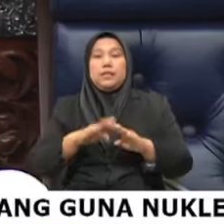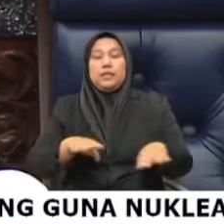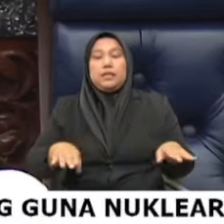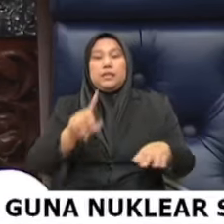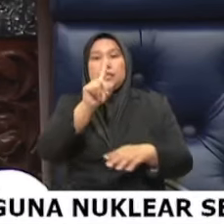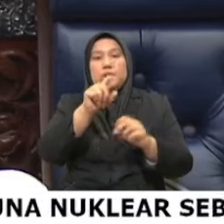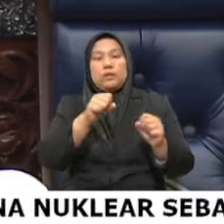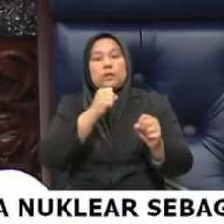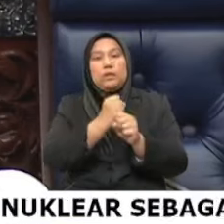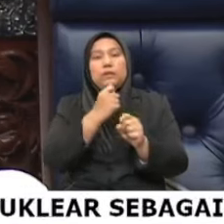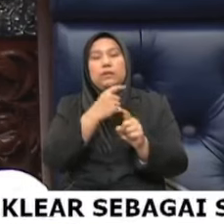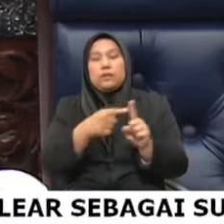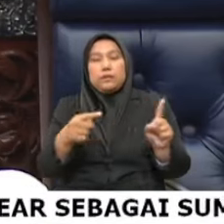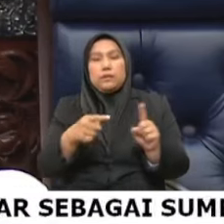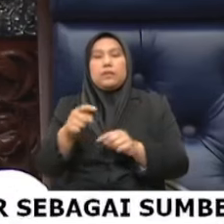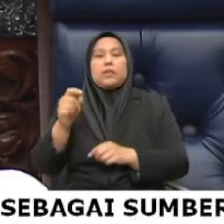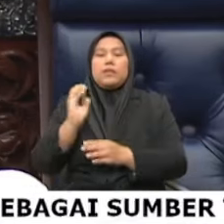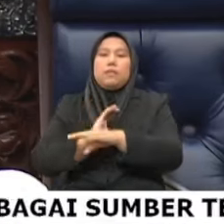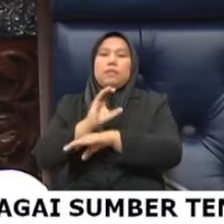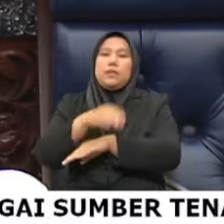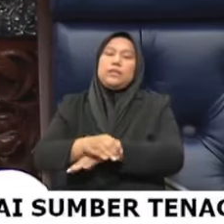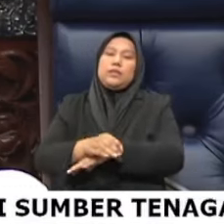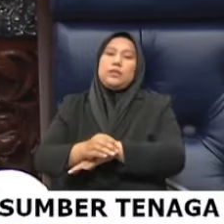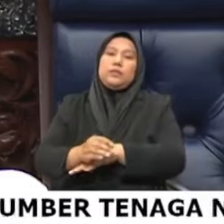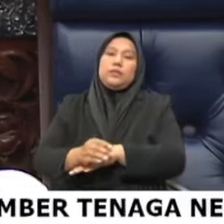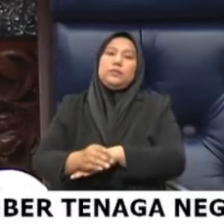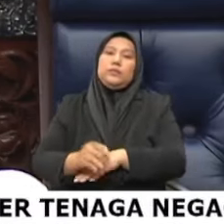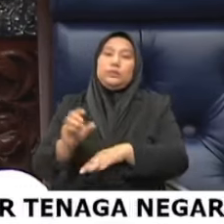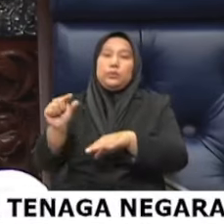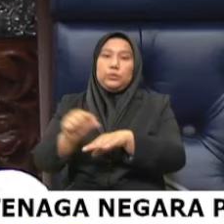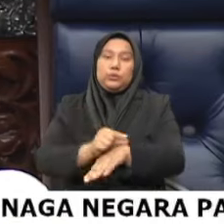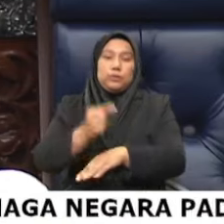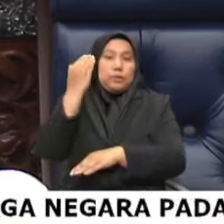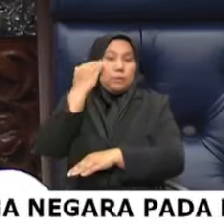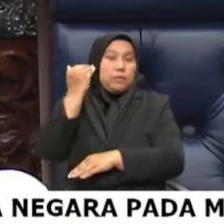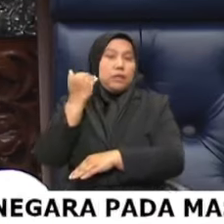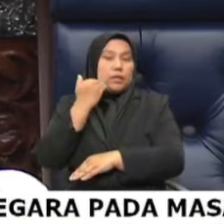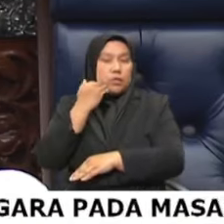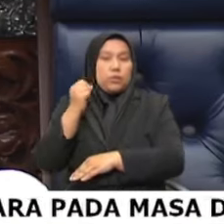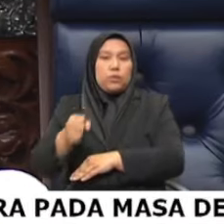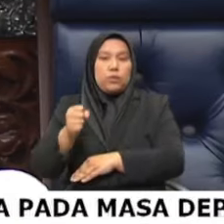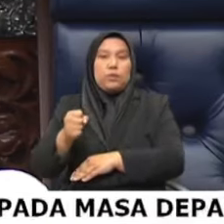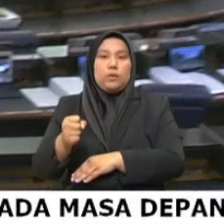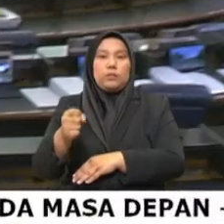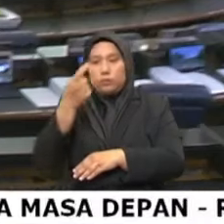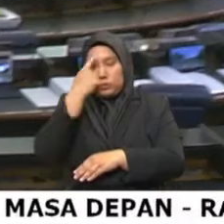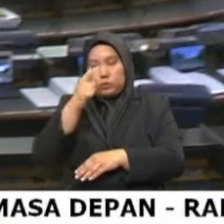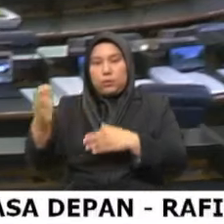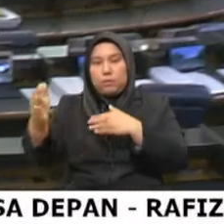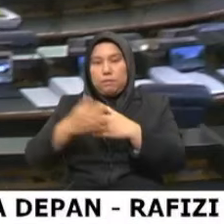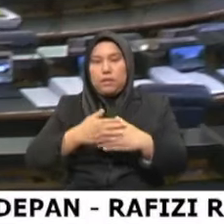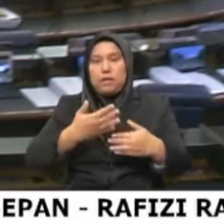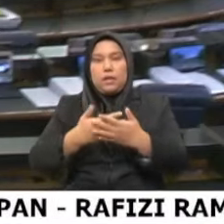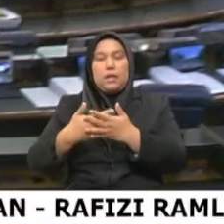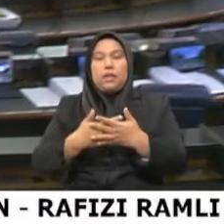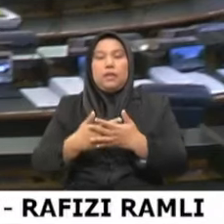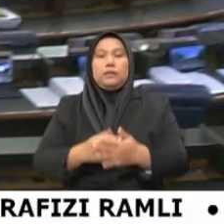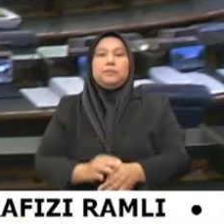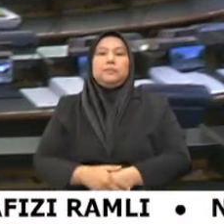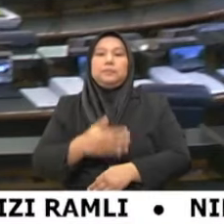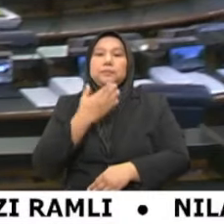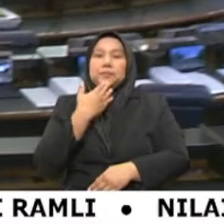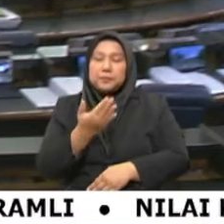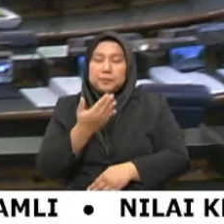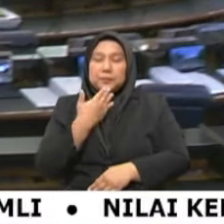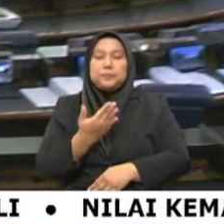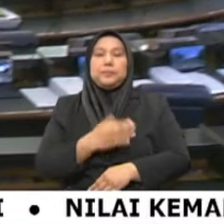menggunakan pengguam, keluar duit untuk dapat sembali anak dia. Jadi saya dapat penjelasan. Terima kasih. Terima kasih kepada Yang Berhormat atas soalan yang